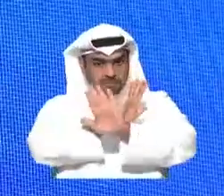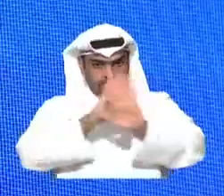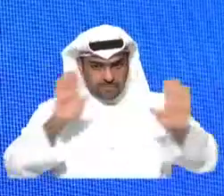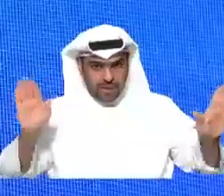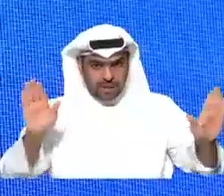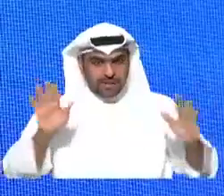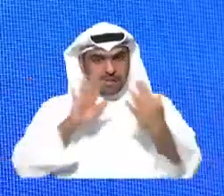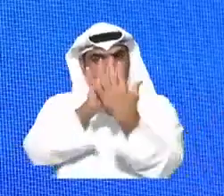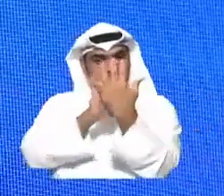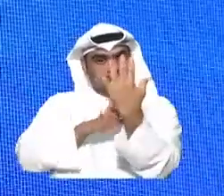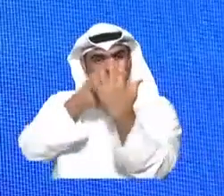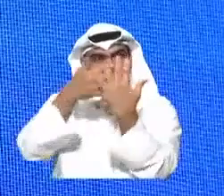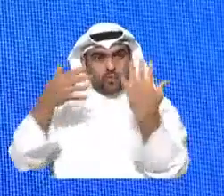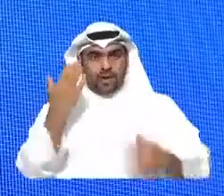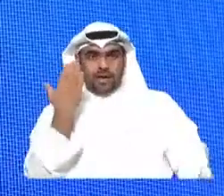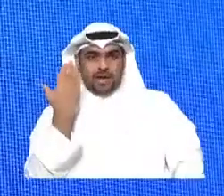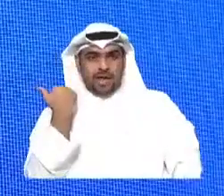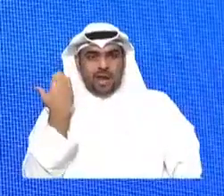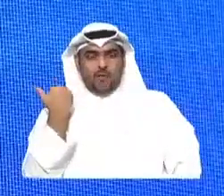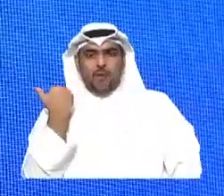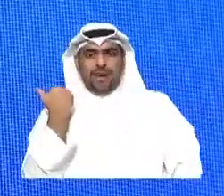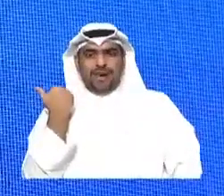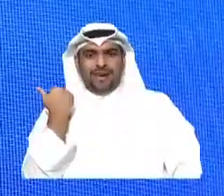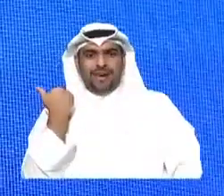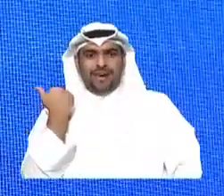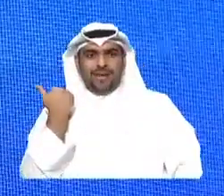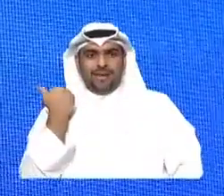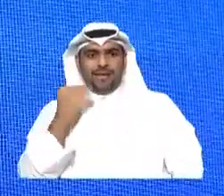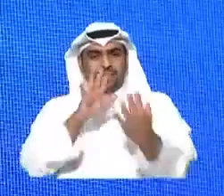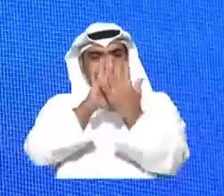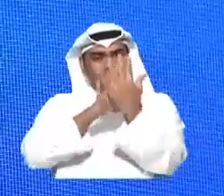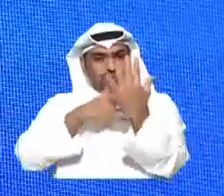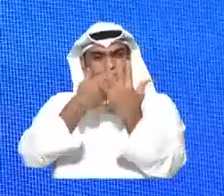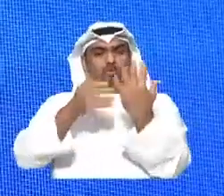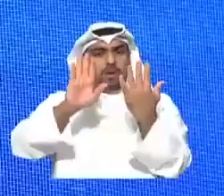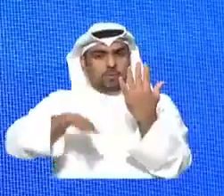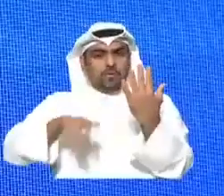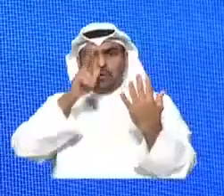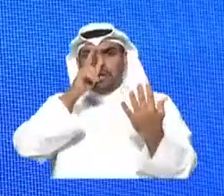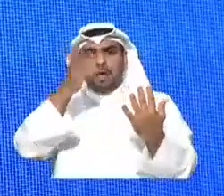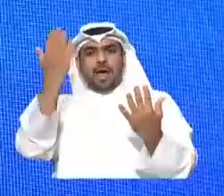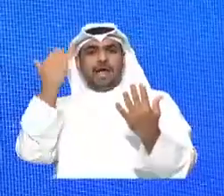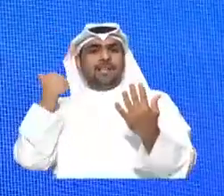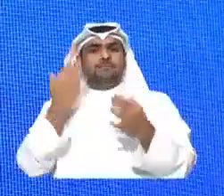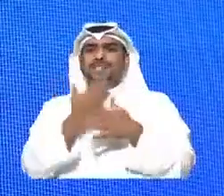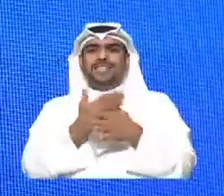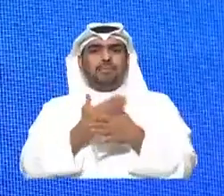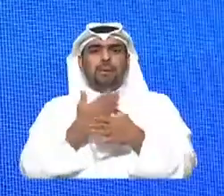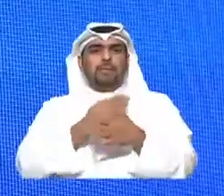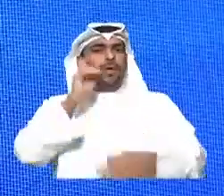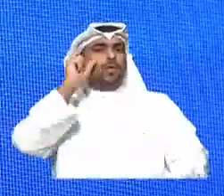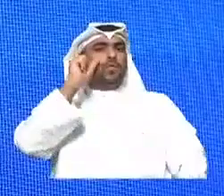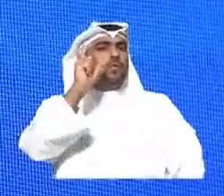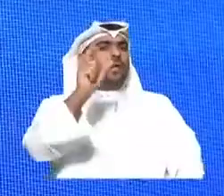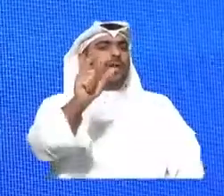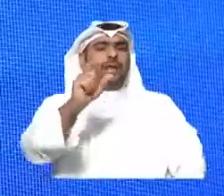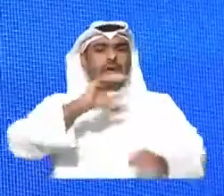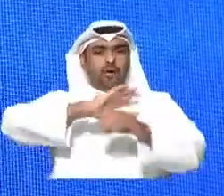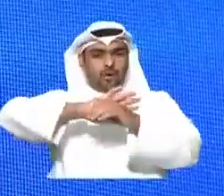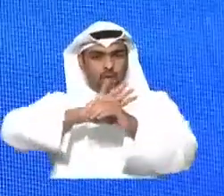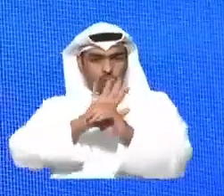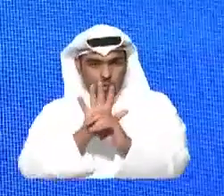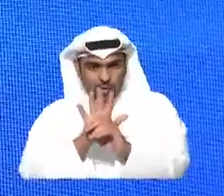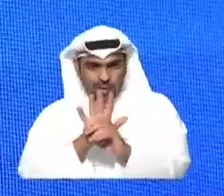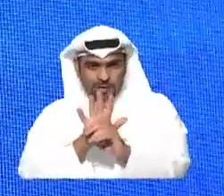على جدول أعمال لمدة طويلة بسبب جائحة كورونا وأيضا لأسباب مختلفة.